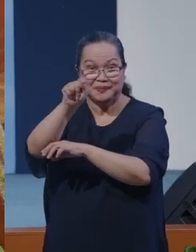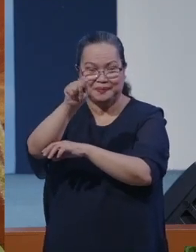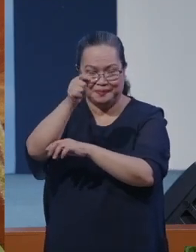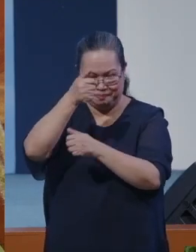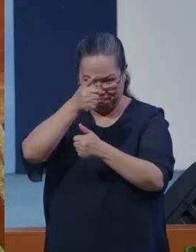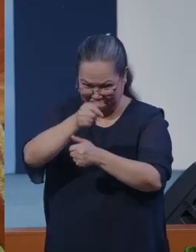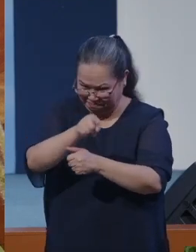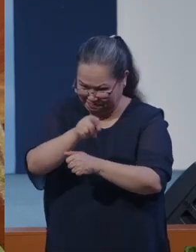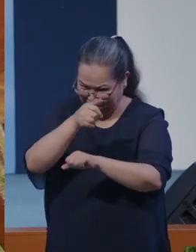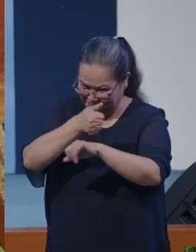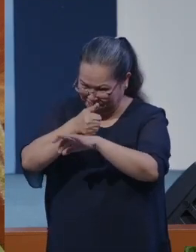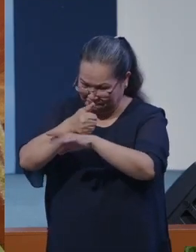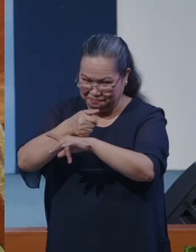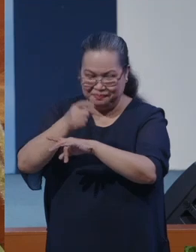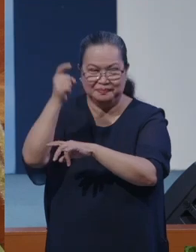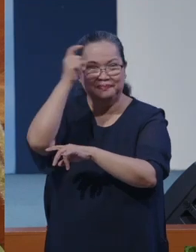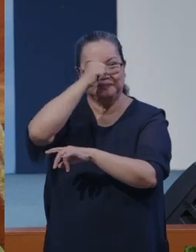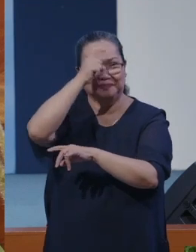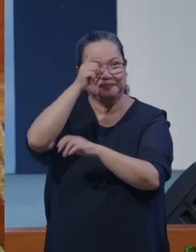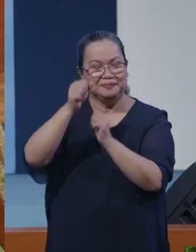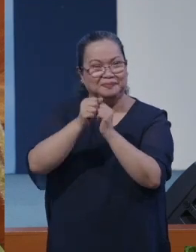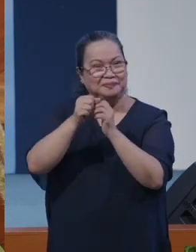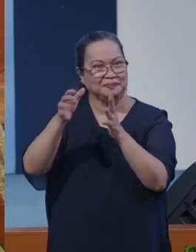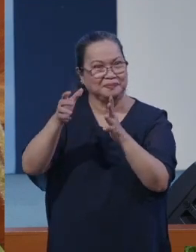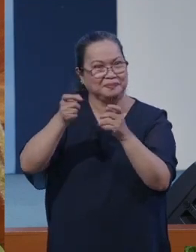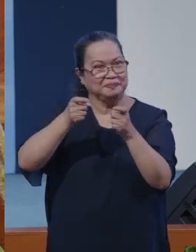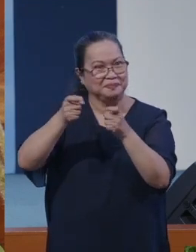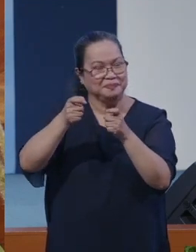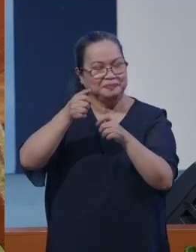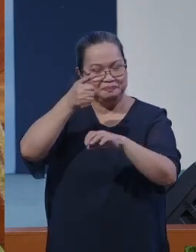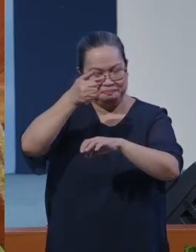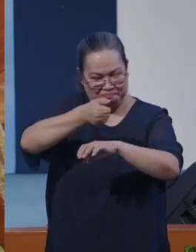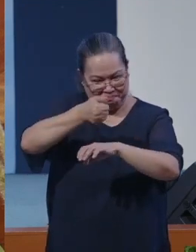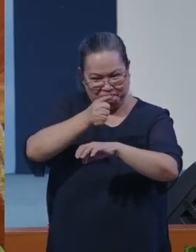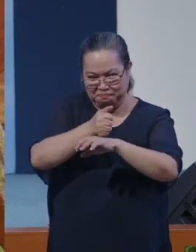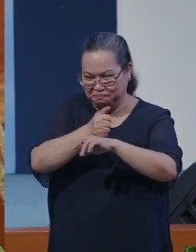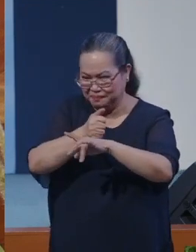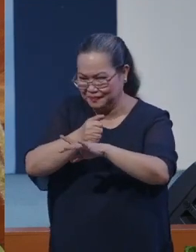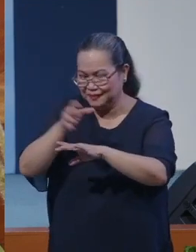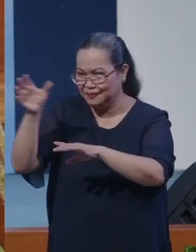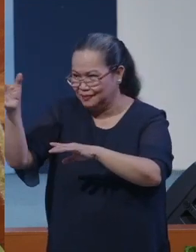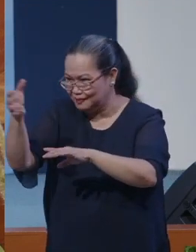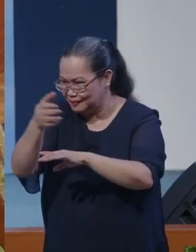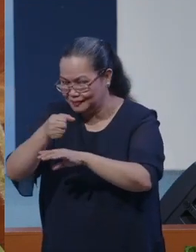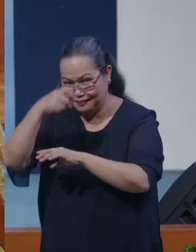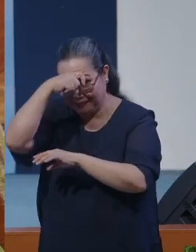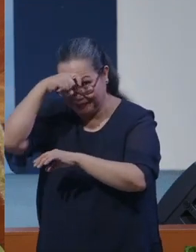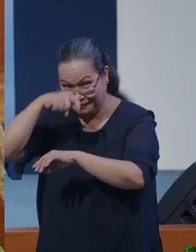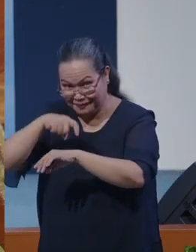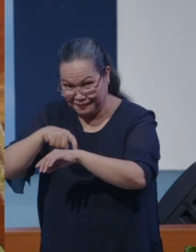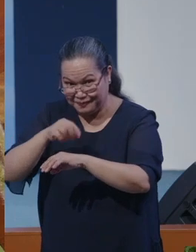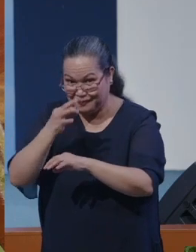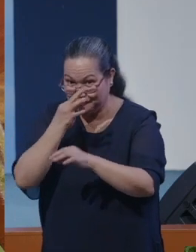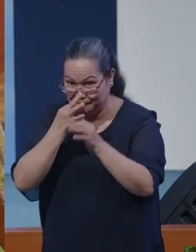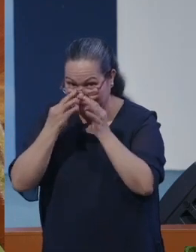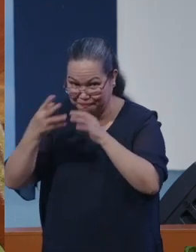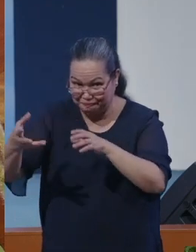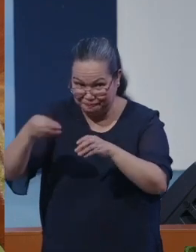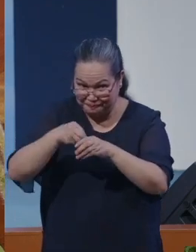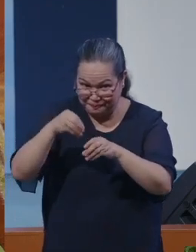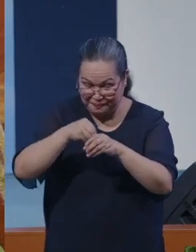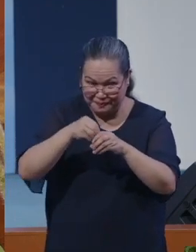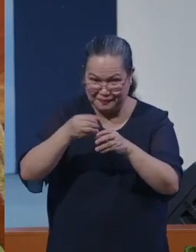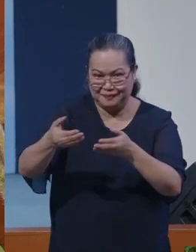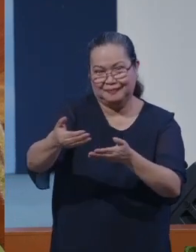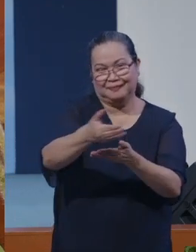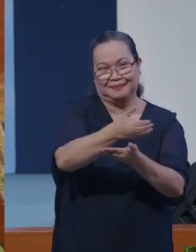wise. Without having any chief officer or ruler, she prepares her bread in summer and gathers her food in